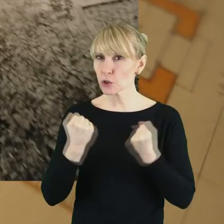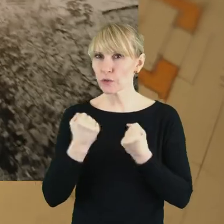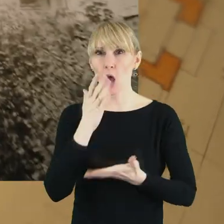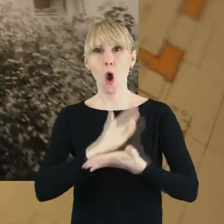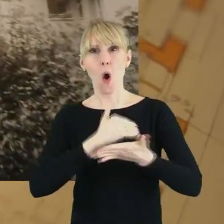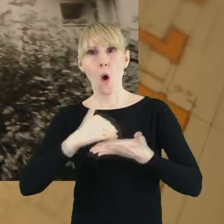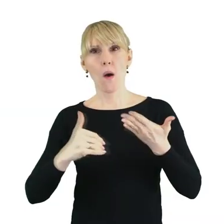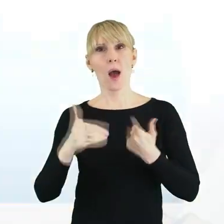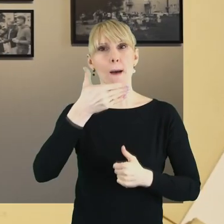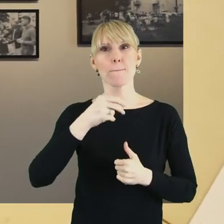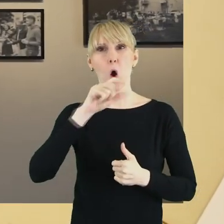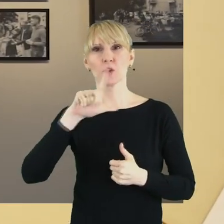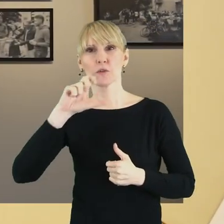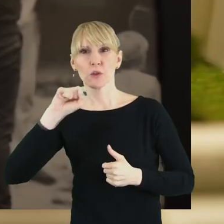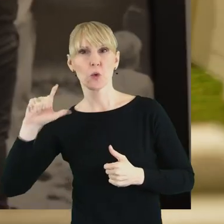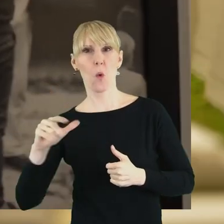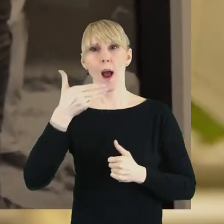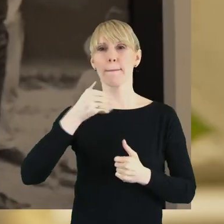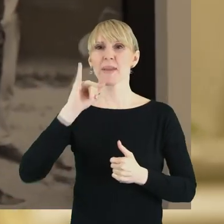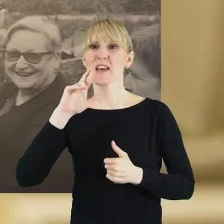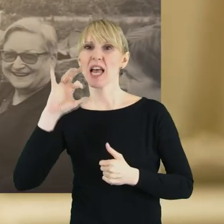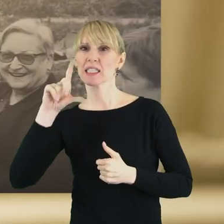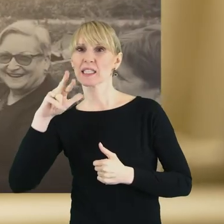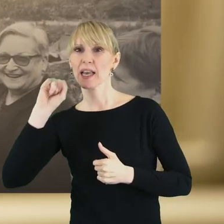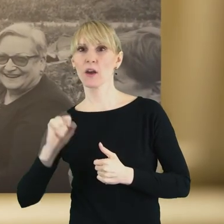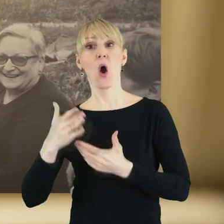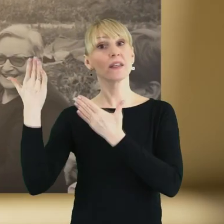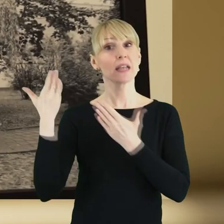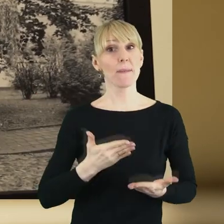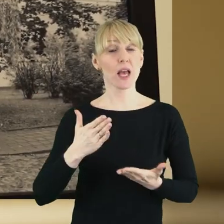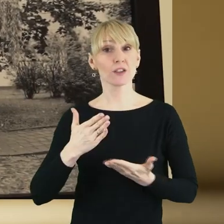też niezwykle aktywnej społeczności zamieszkującej osiedle imienia